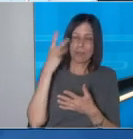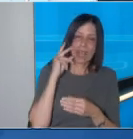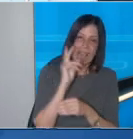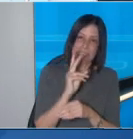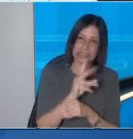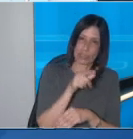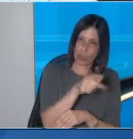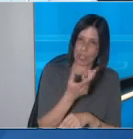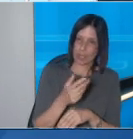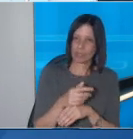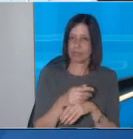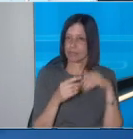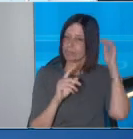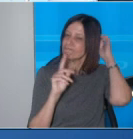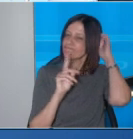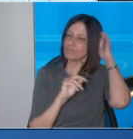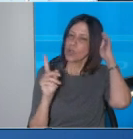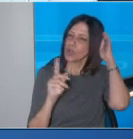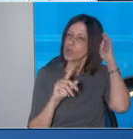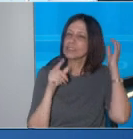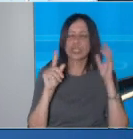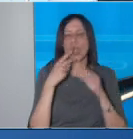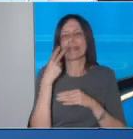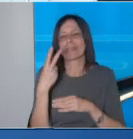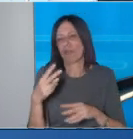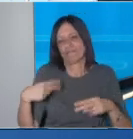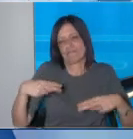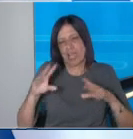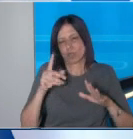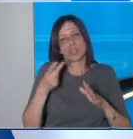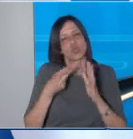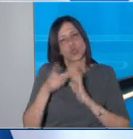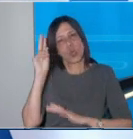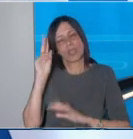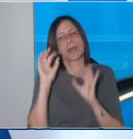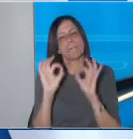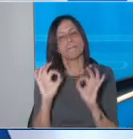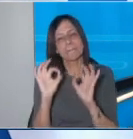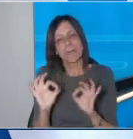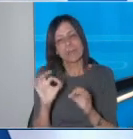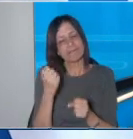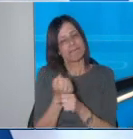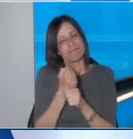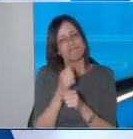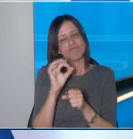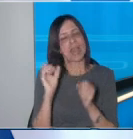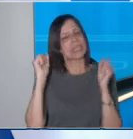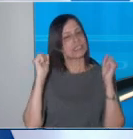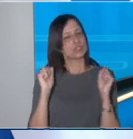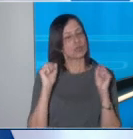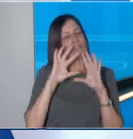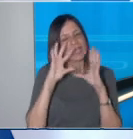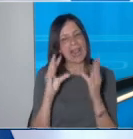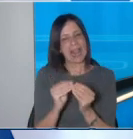אותה? לא, לא, זה לא יראו ויראו, זה יותר באמת אקט של ייצוב